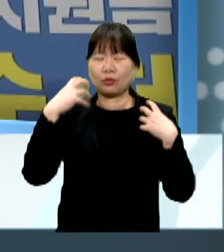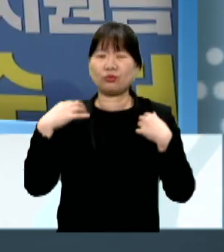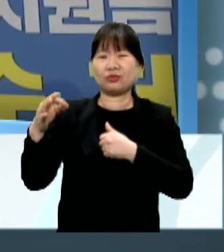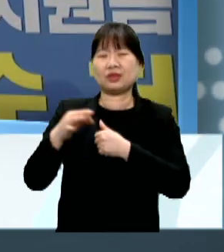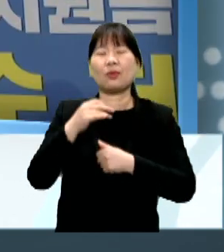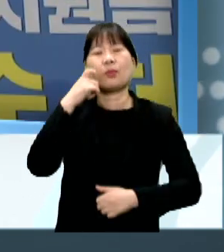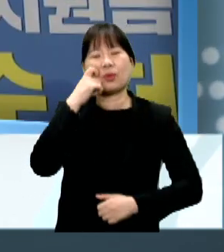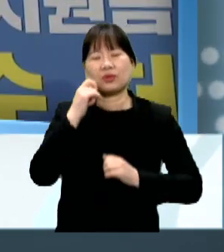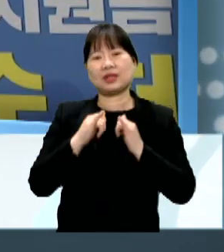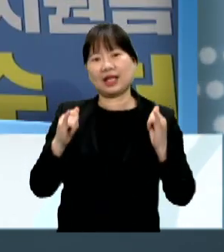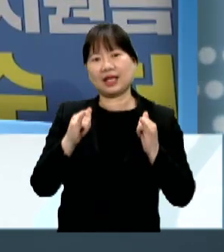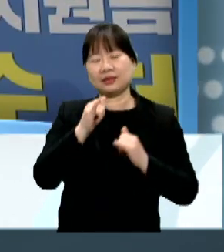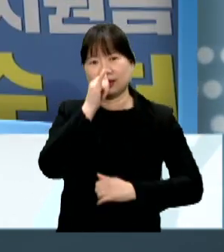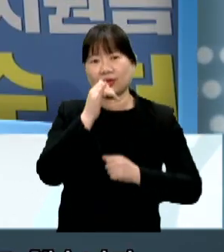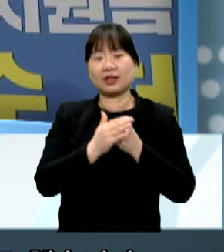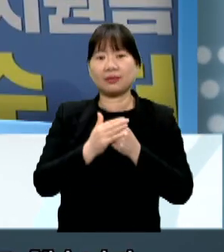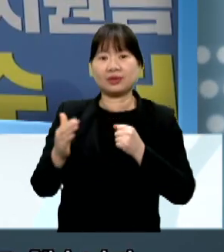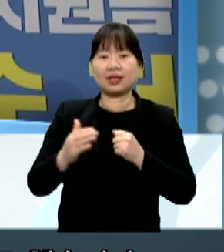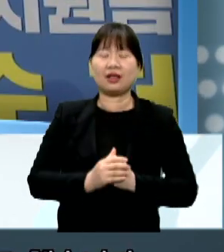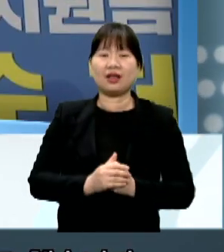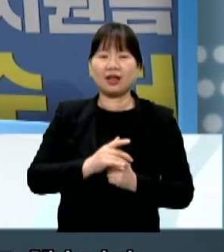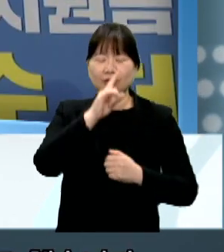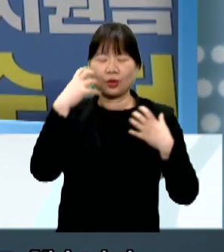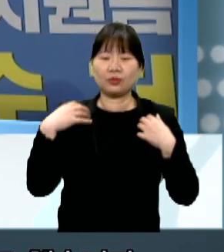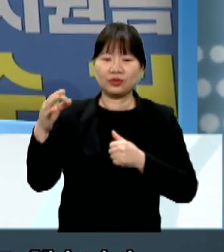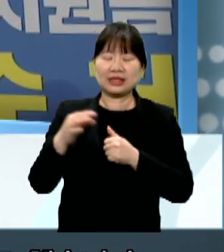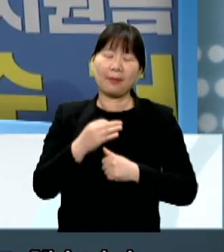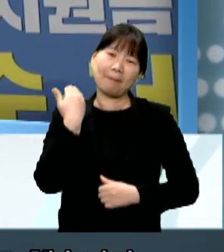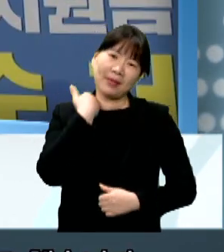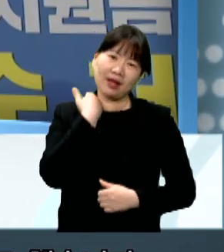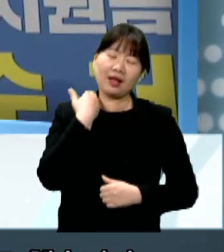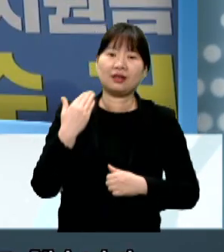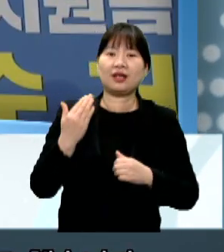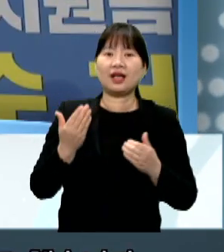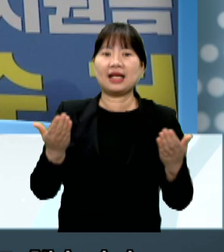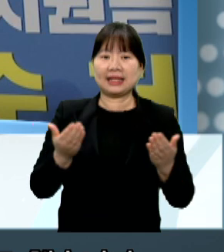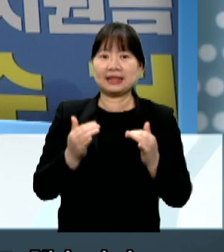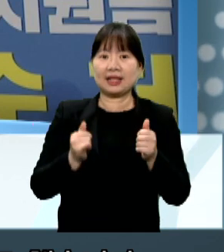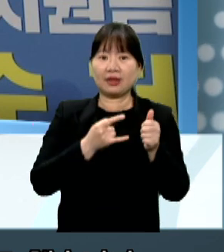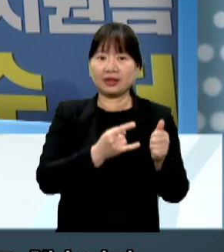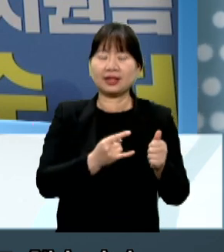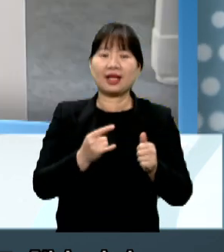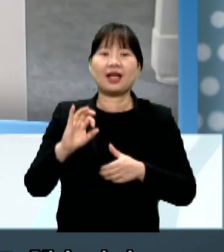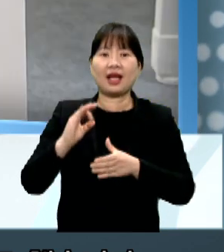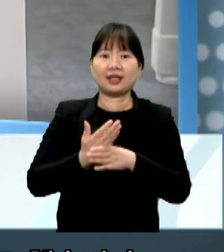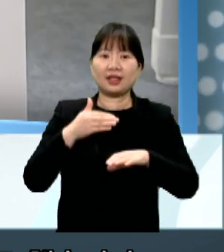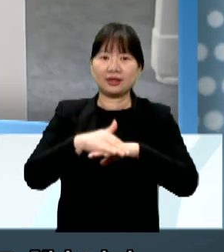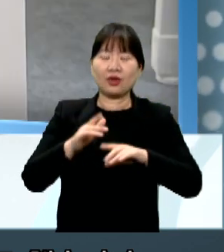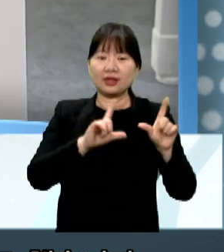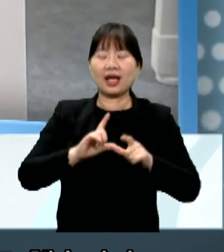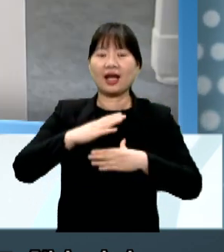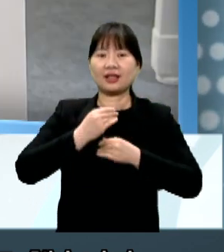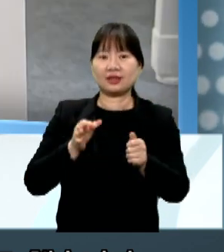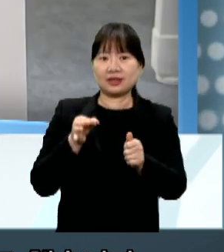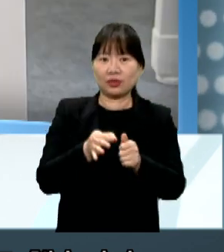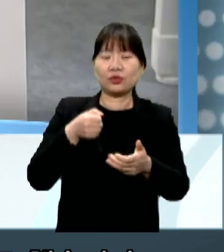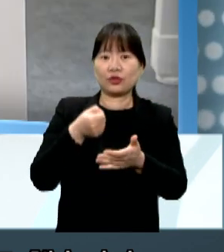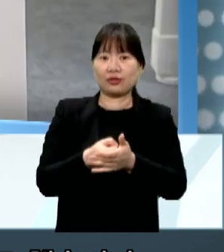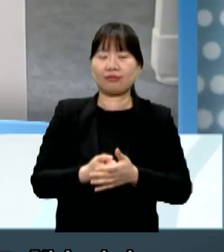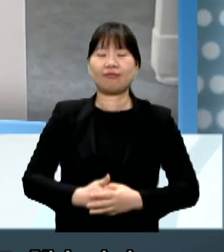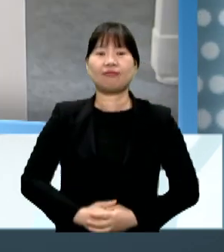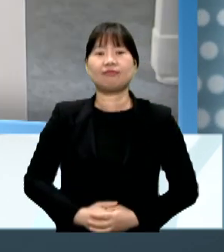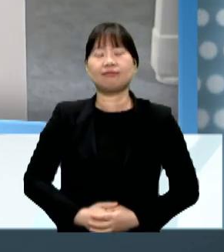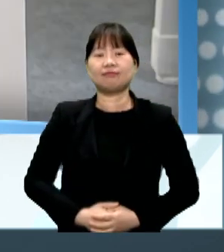받지 못하신 분들 있으실 텐데요. 안양시는 정부 지원 사각지대에 놓인 업종에 대해 안양형 생활안정 지원금을